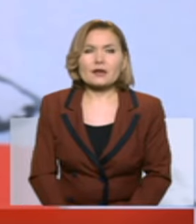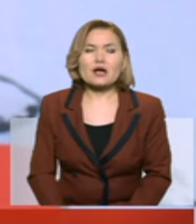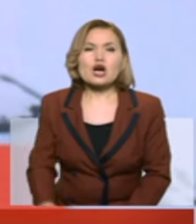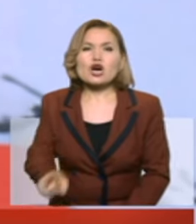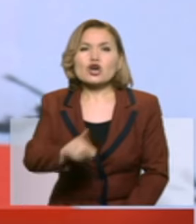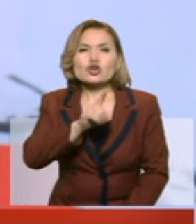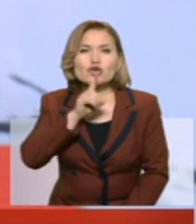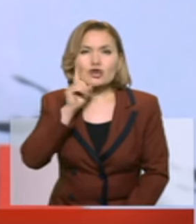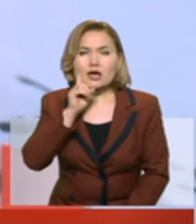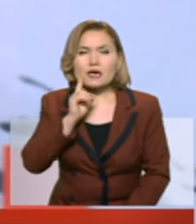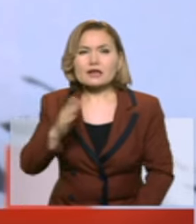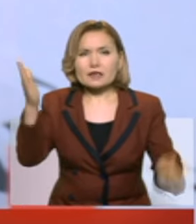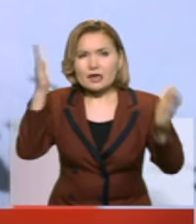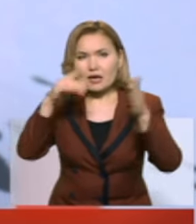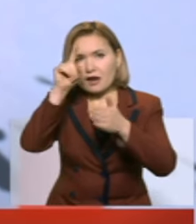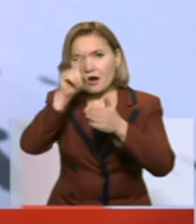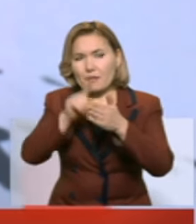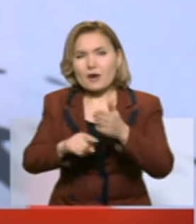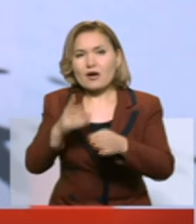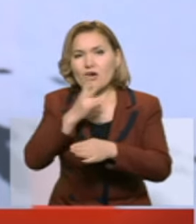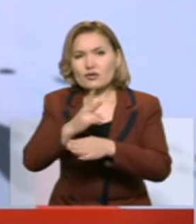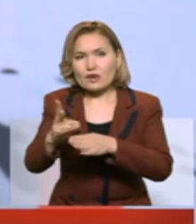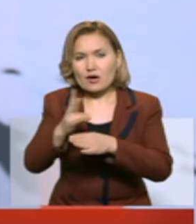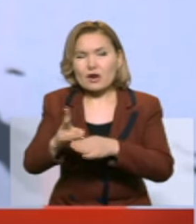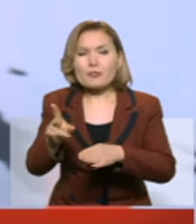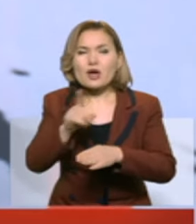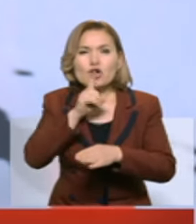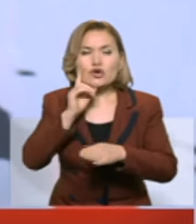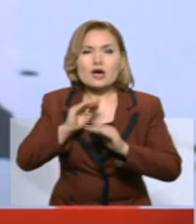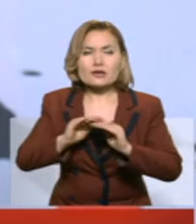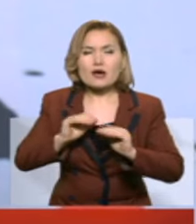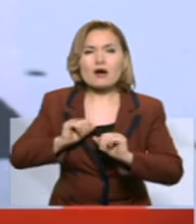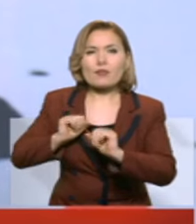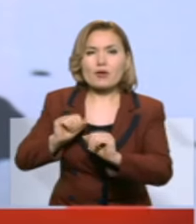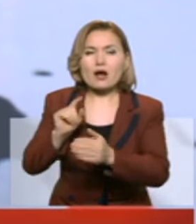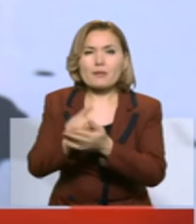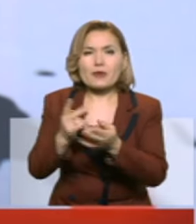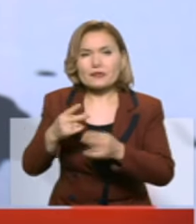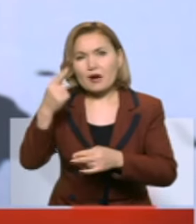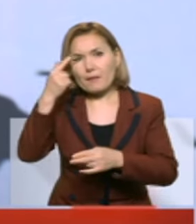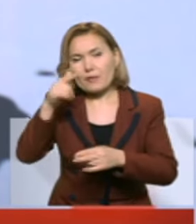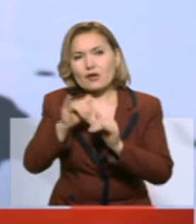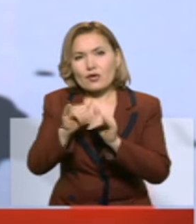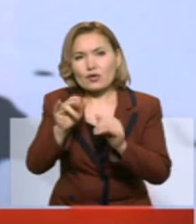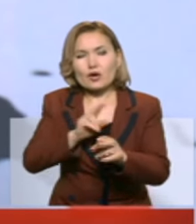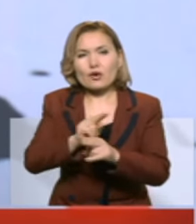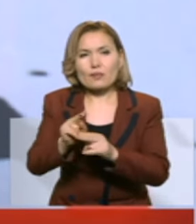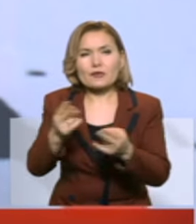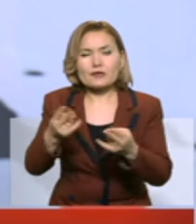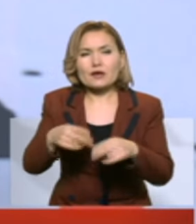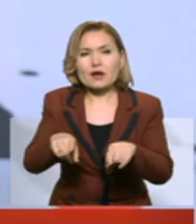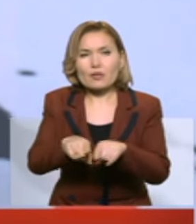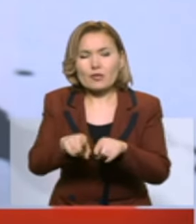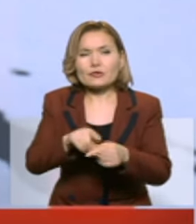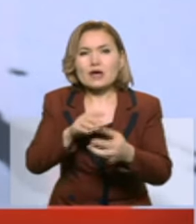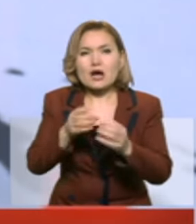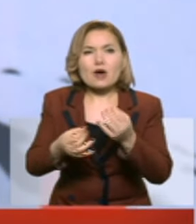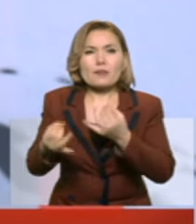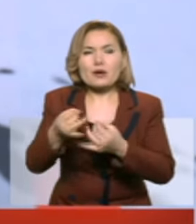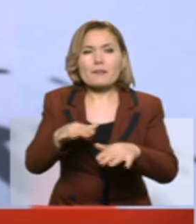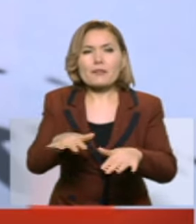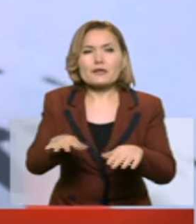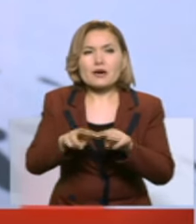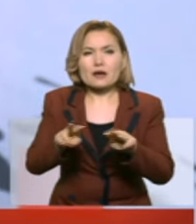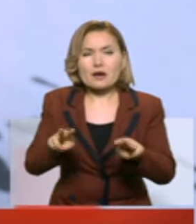Жастар теріс діни ағымдардың жетегінде кетпеу үшін әуелі білім беру ісін жетілдіріп күшейту керек. Сарапшылар осындай пікірде. Ал